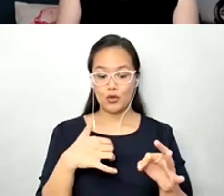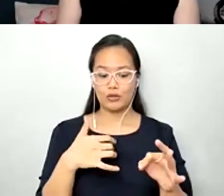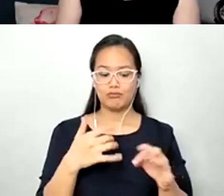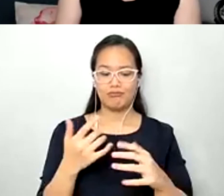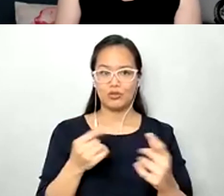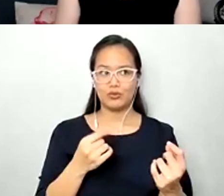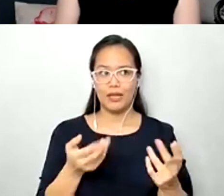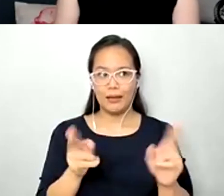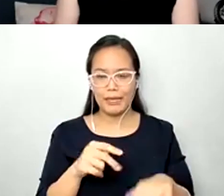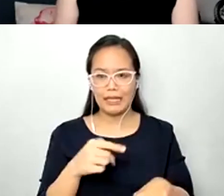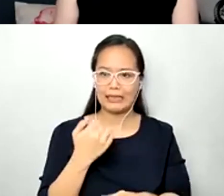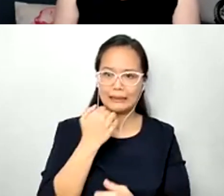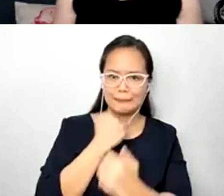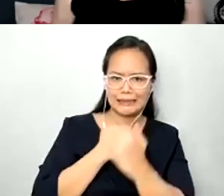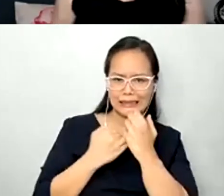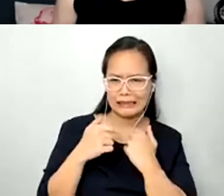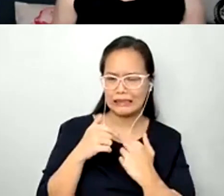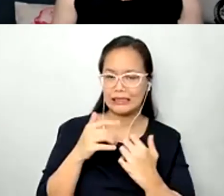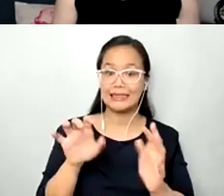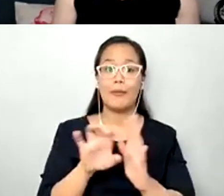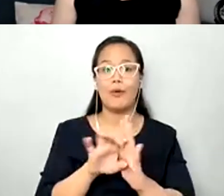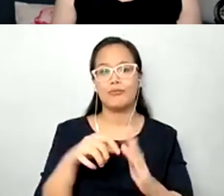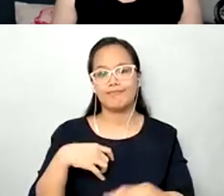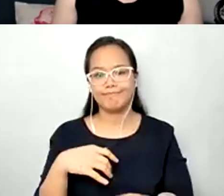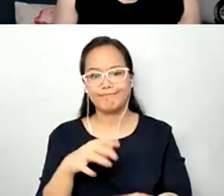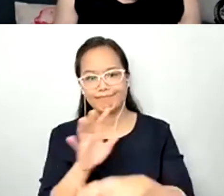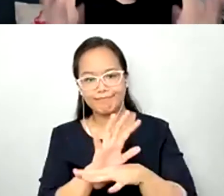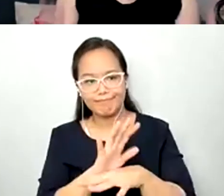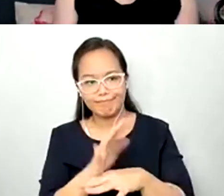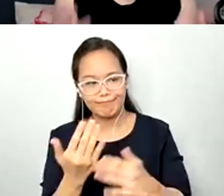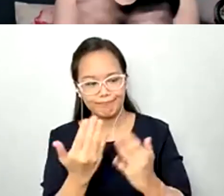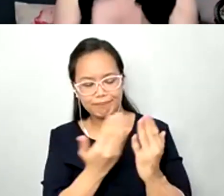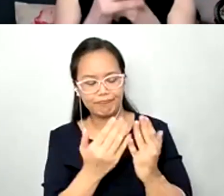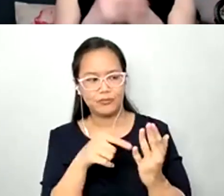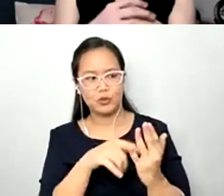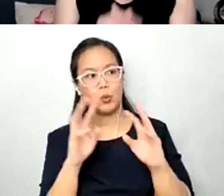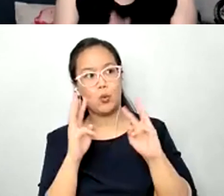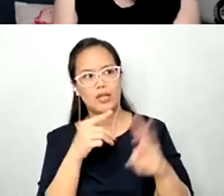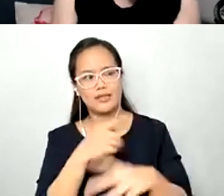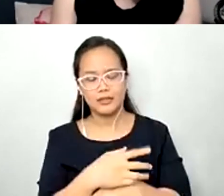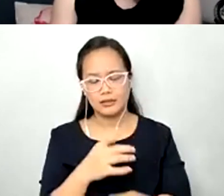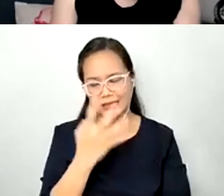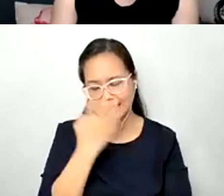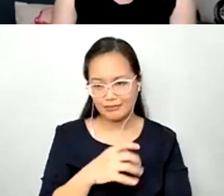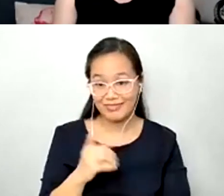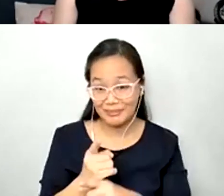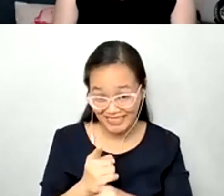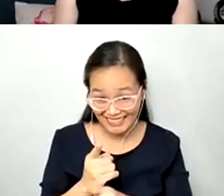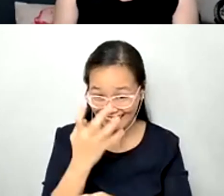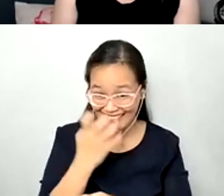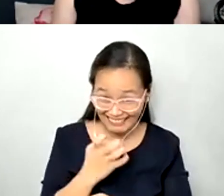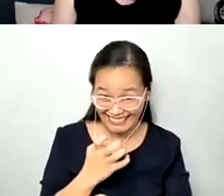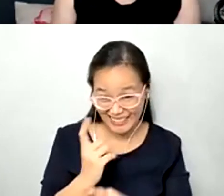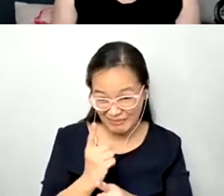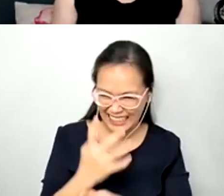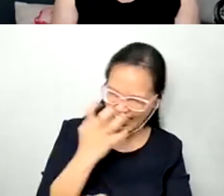ay, kasi di ba halimbawa, nanonood ka, tas talagang galit na galit. Kasi talaga naman, di ba nakakagalit? Galit na galit na.